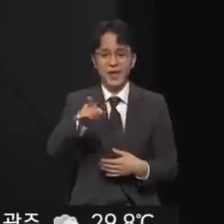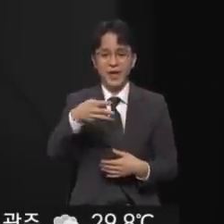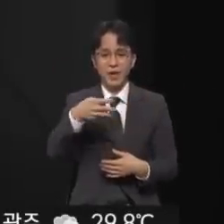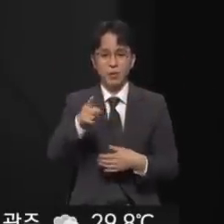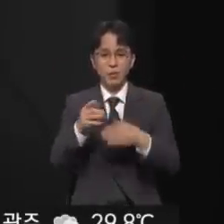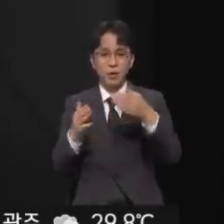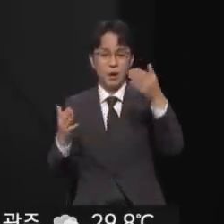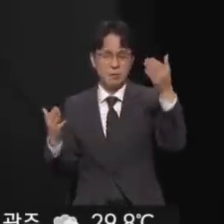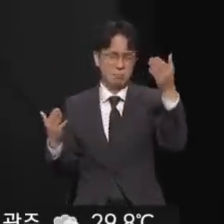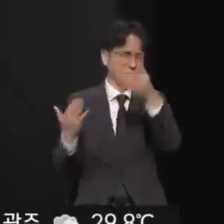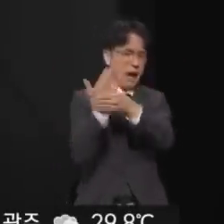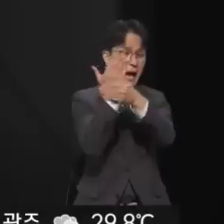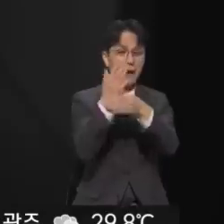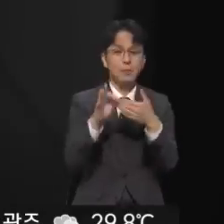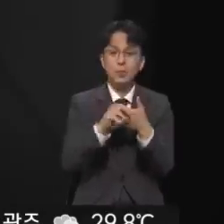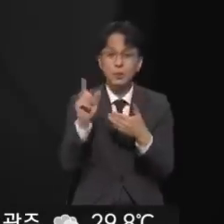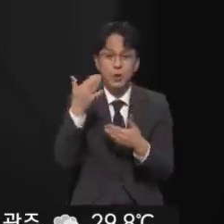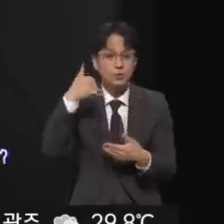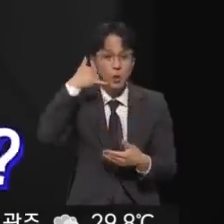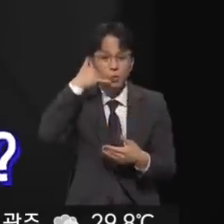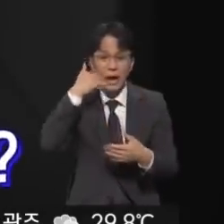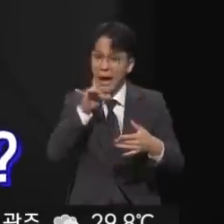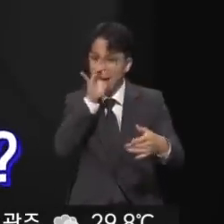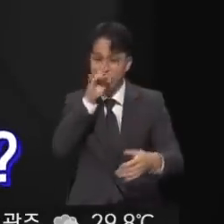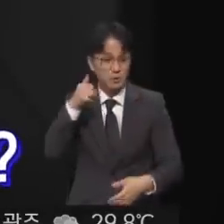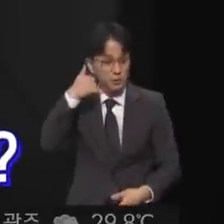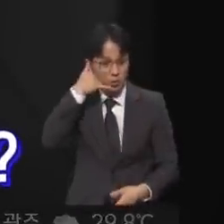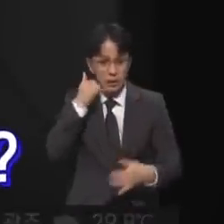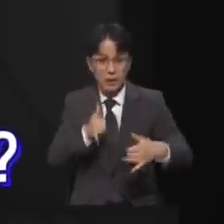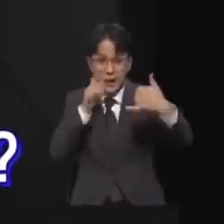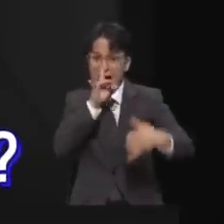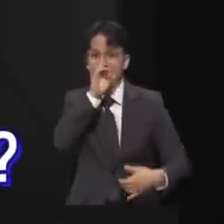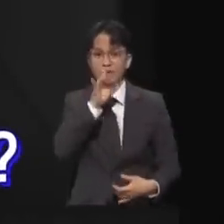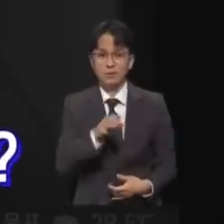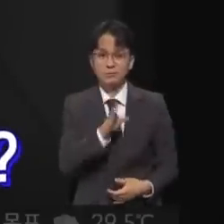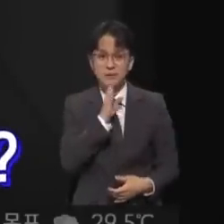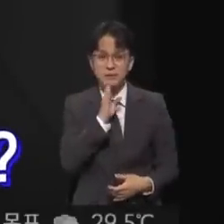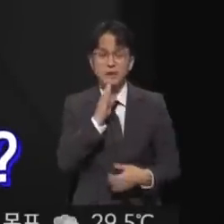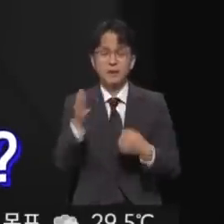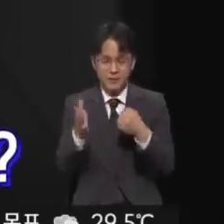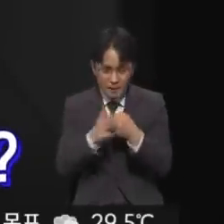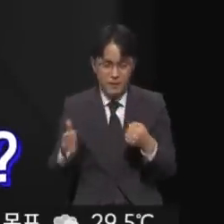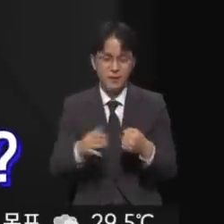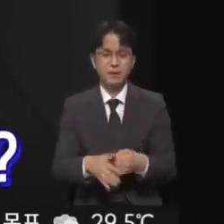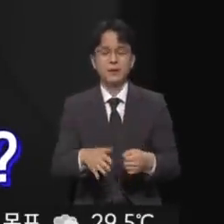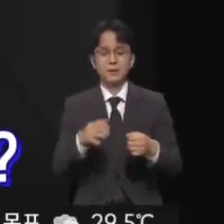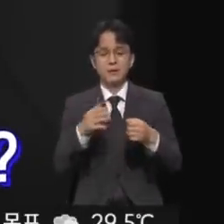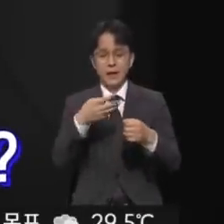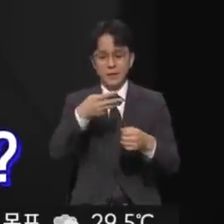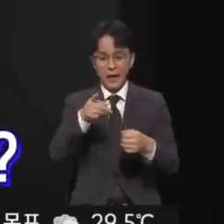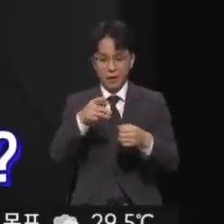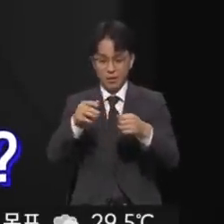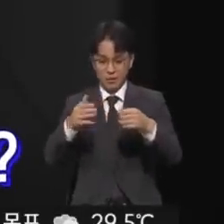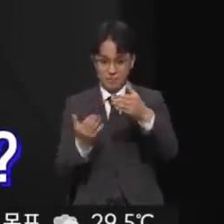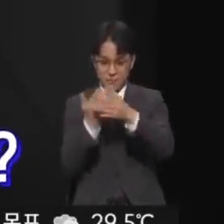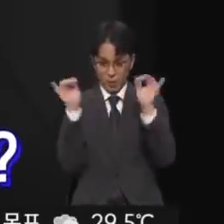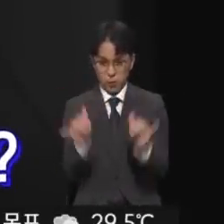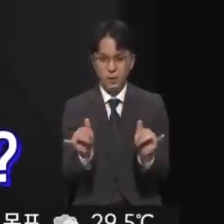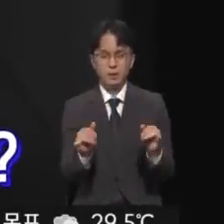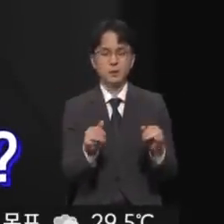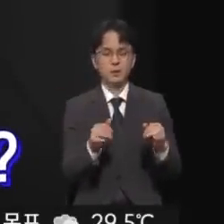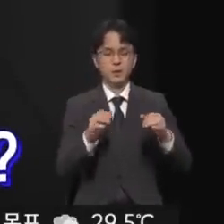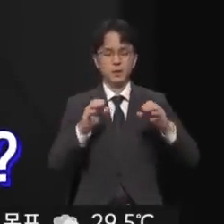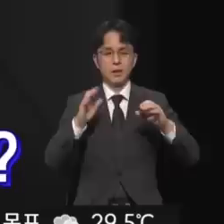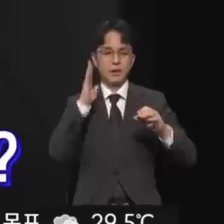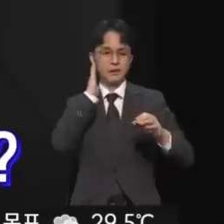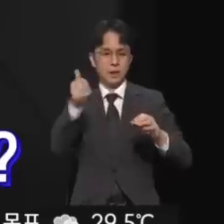시절도 문제가 될 수 있기 때문에 우리가 그 6 이스 2 이젠 타도 만들고 하는 거 잖아요 근데 대통령이 그런 부분에 대해서 너무 이렇게